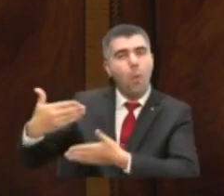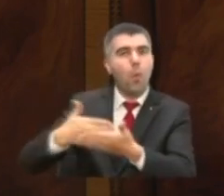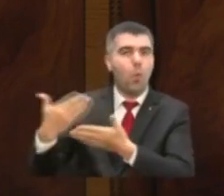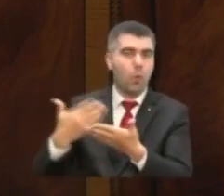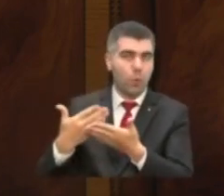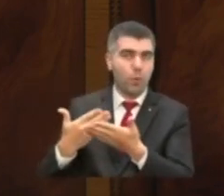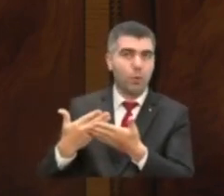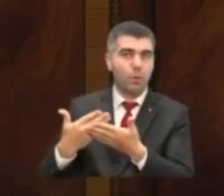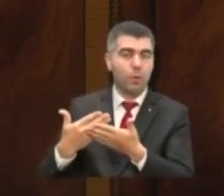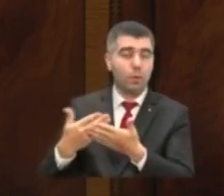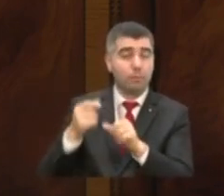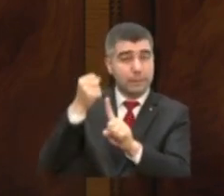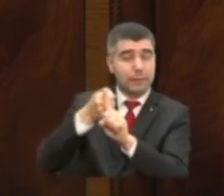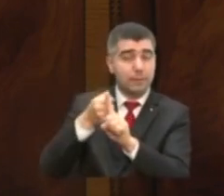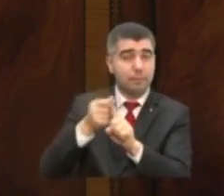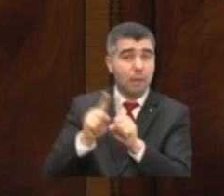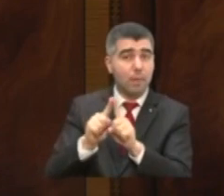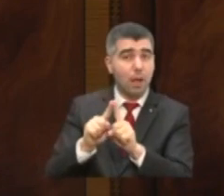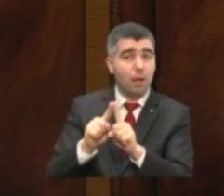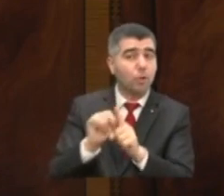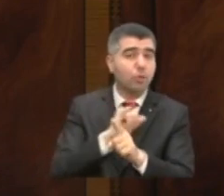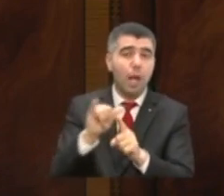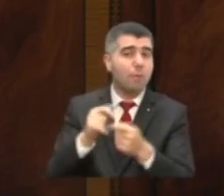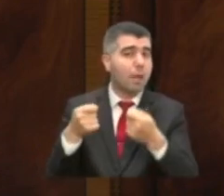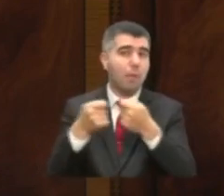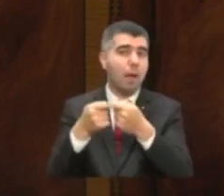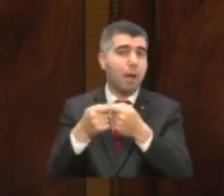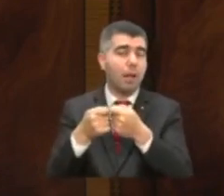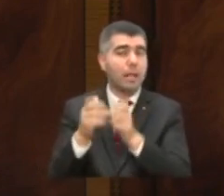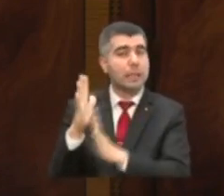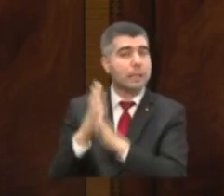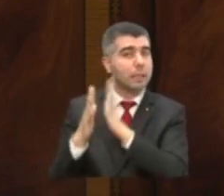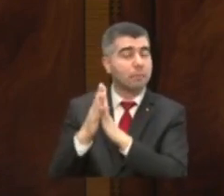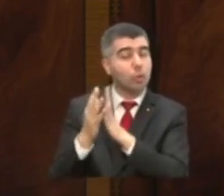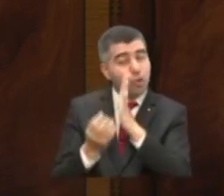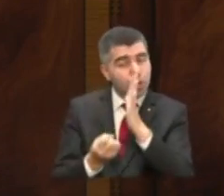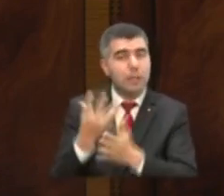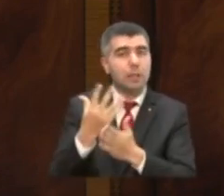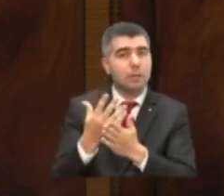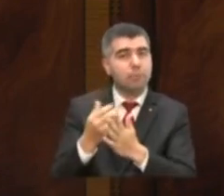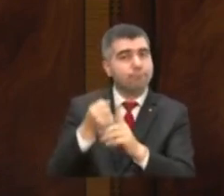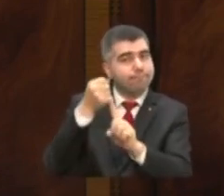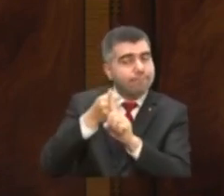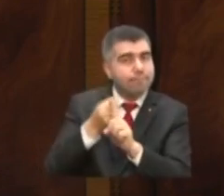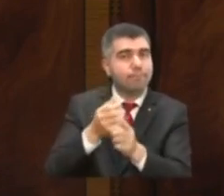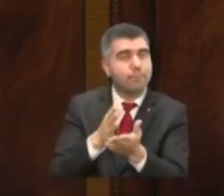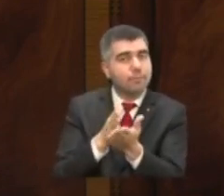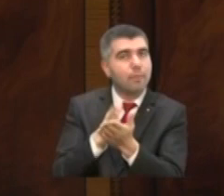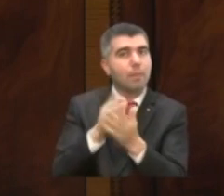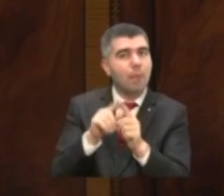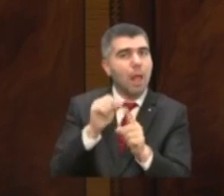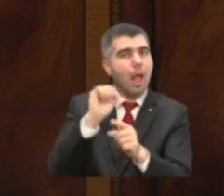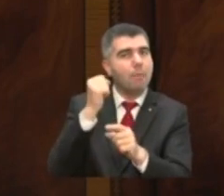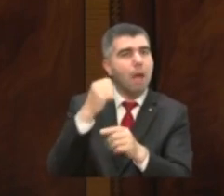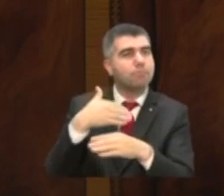واحد جهد معتبر غير مسبوق في هذا المجال، وان شاء الله غادي يكون النتيجه ديالو والتاثير ديالو في السنوات